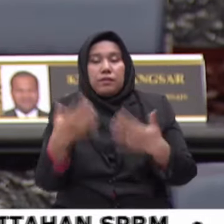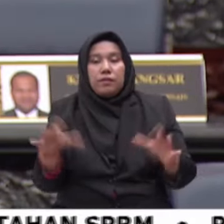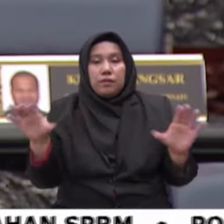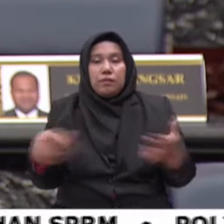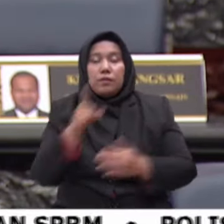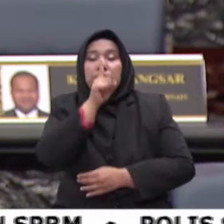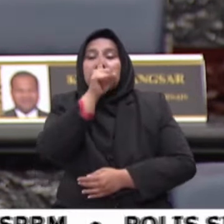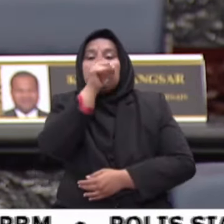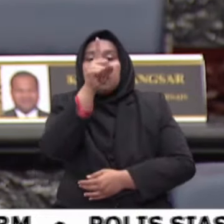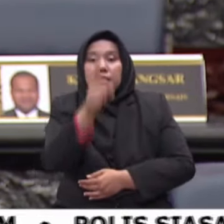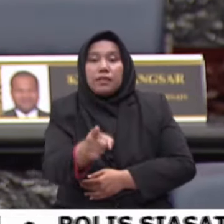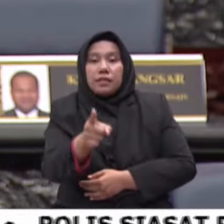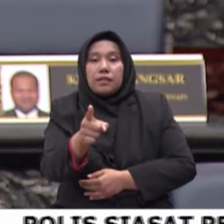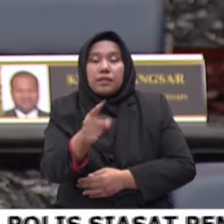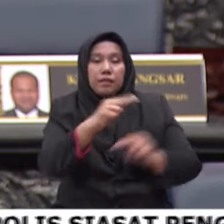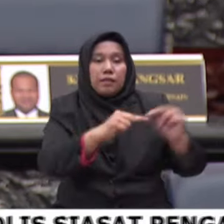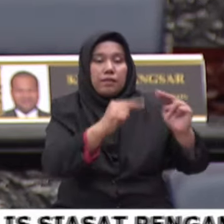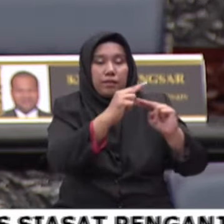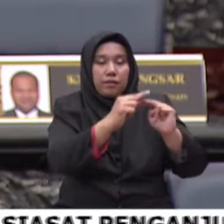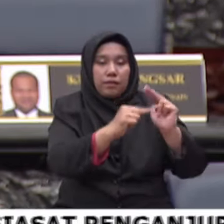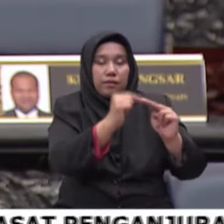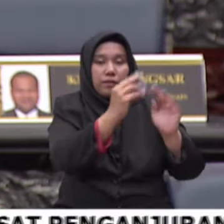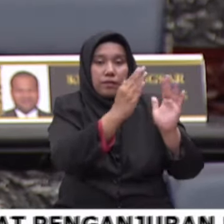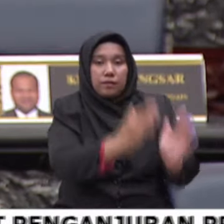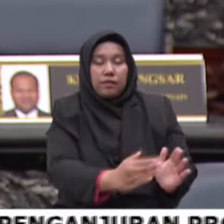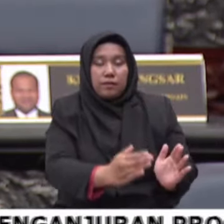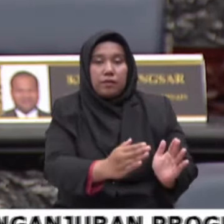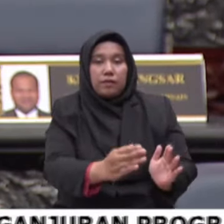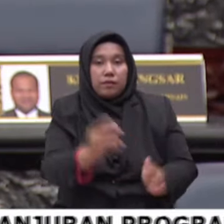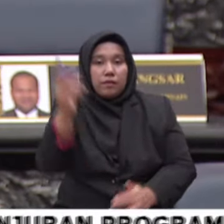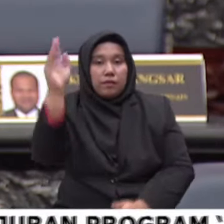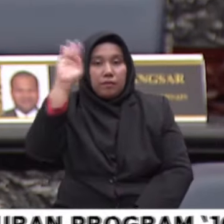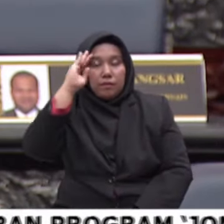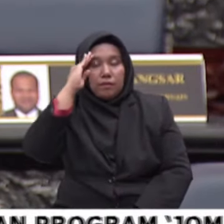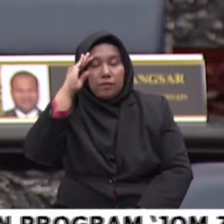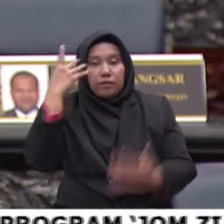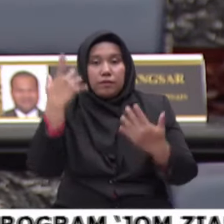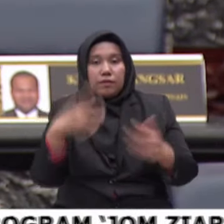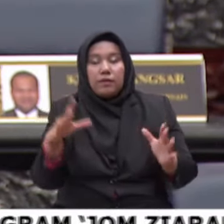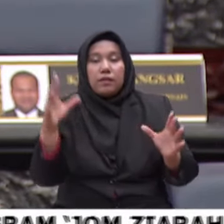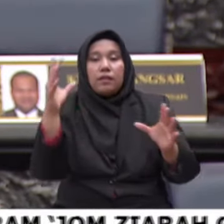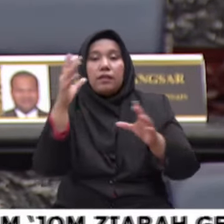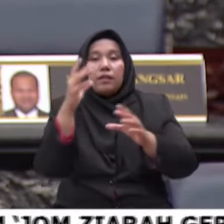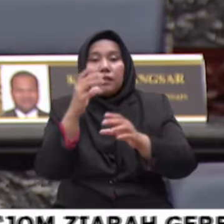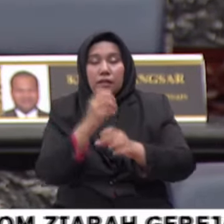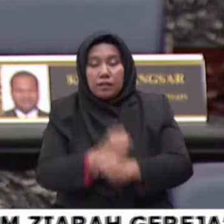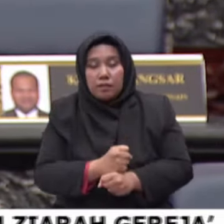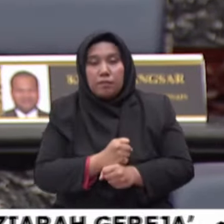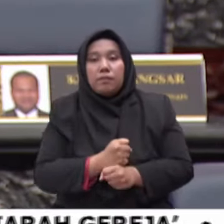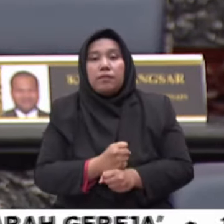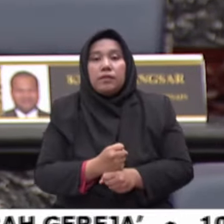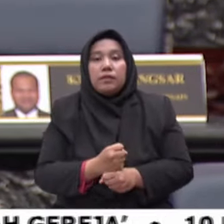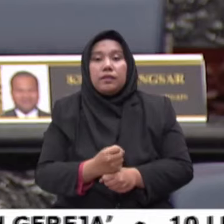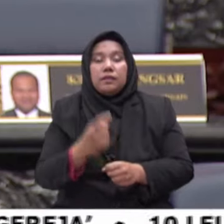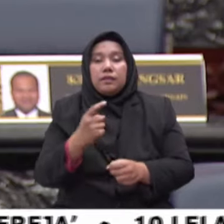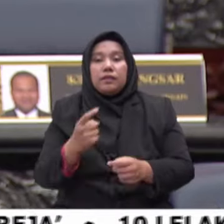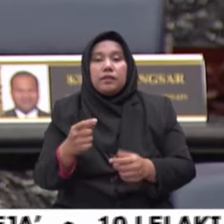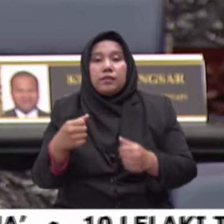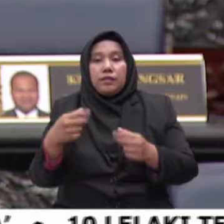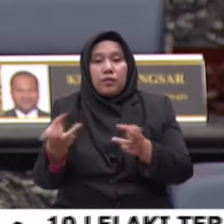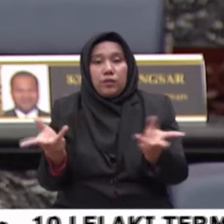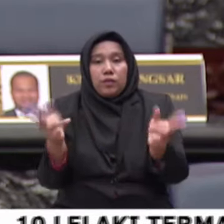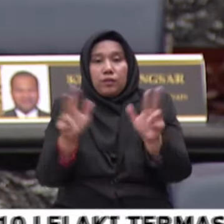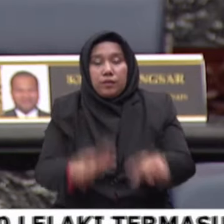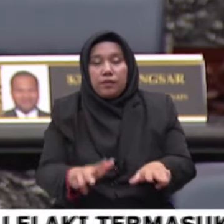bagi memastikan kontraktor bumiputera mendapat tender kerajaan secara telus adil? Yang kedua,